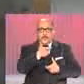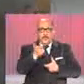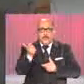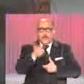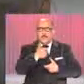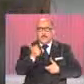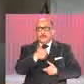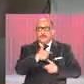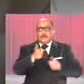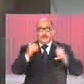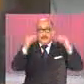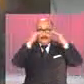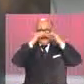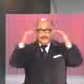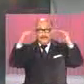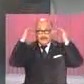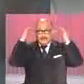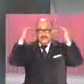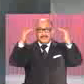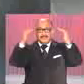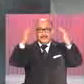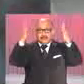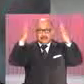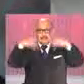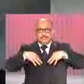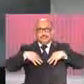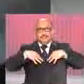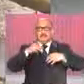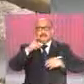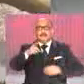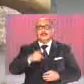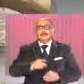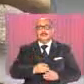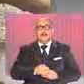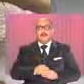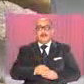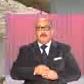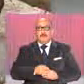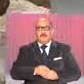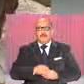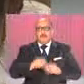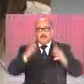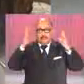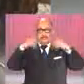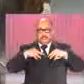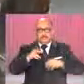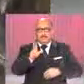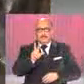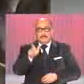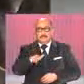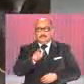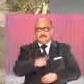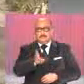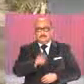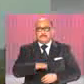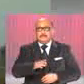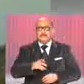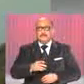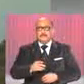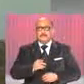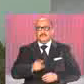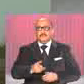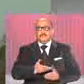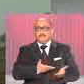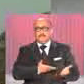الحرائق، وأن الأمر قد يستغرق أيام للسيطرة على الوضع، خاصة في ظل الظروف المناخية الجافة التي شكلت